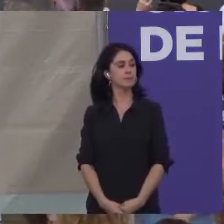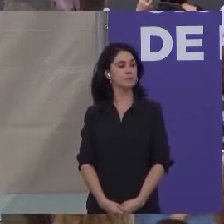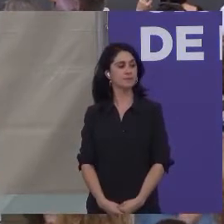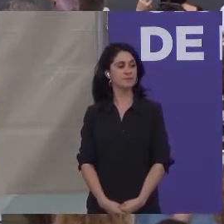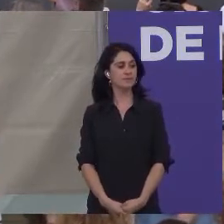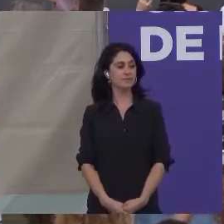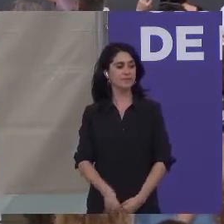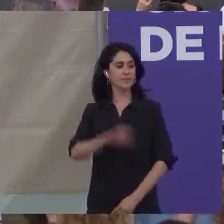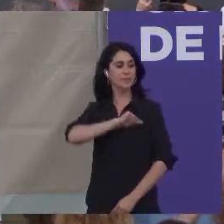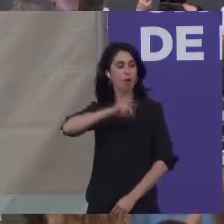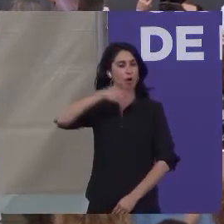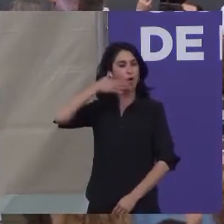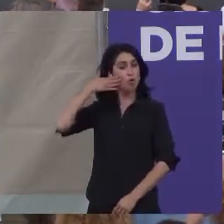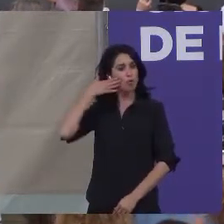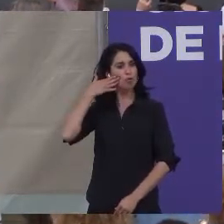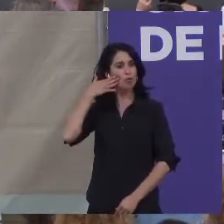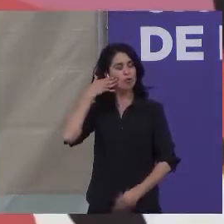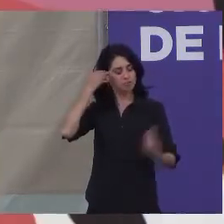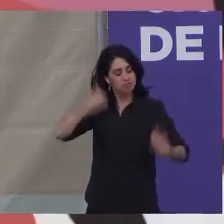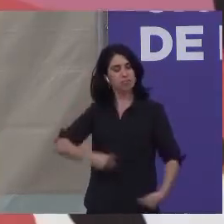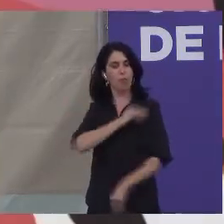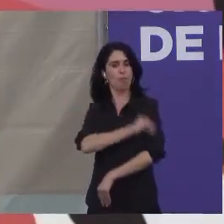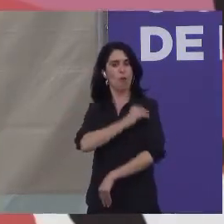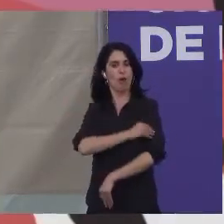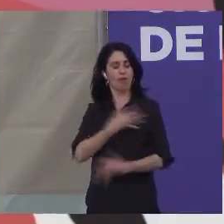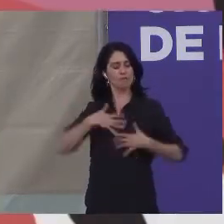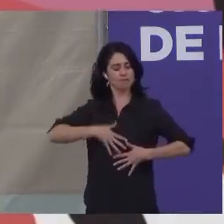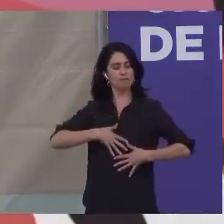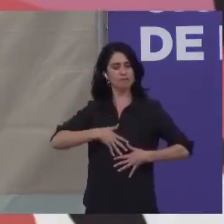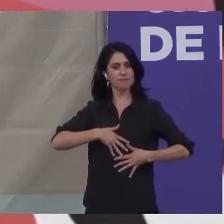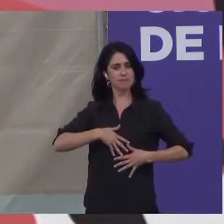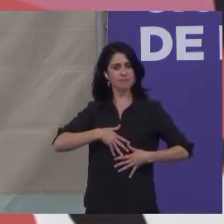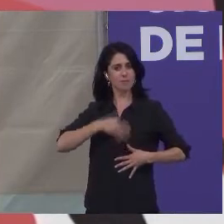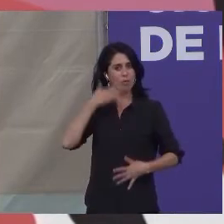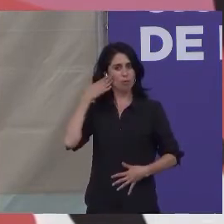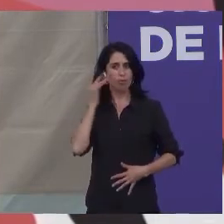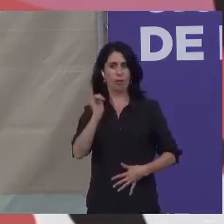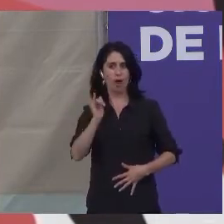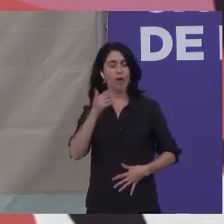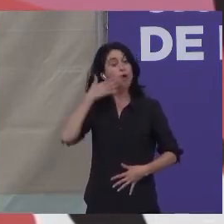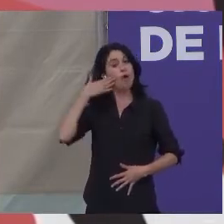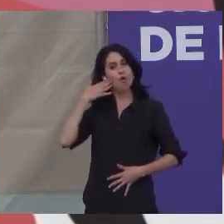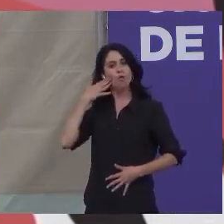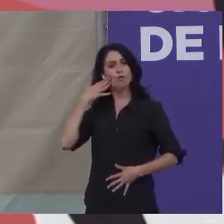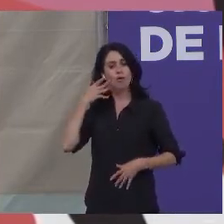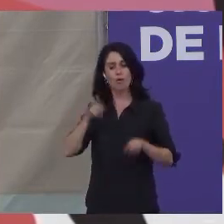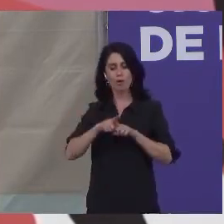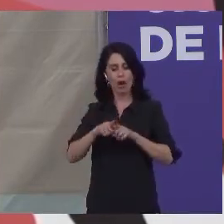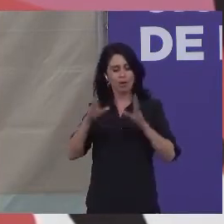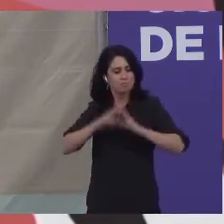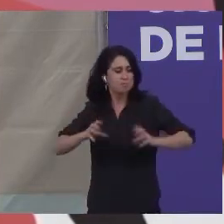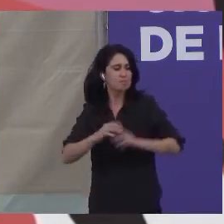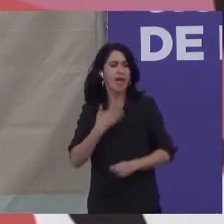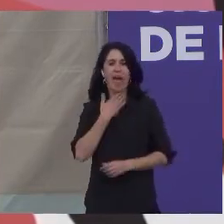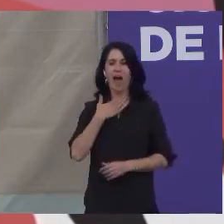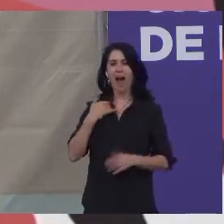És un orgull ser morada. És un orgull compartir amb vosaltres les ganes